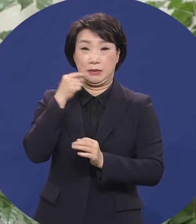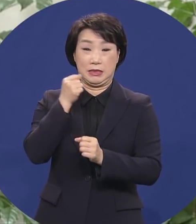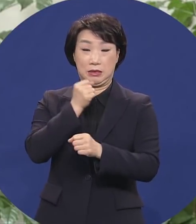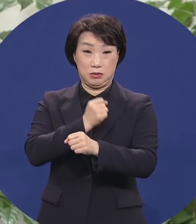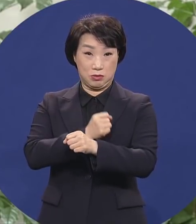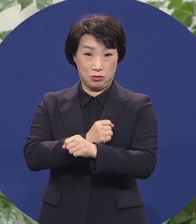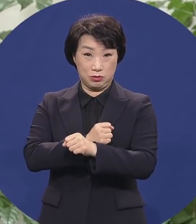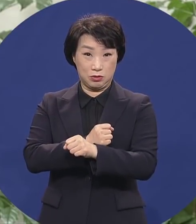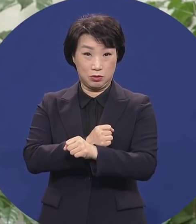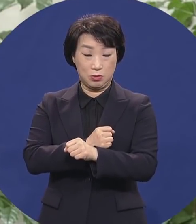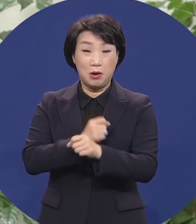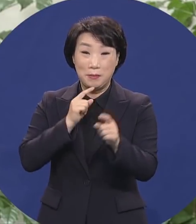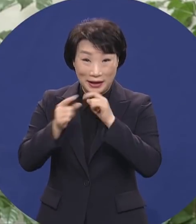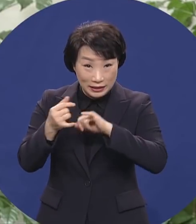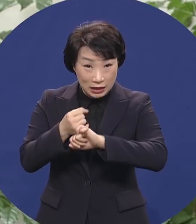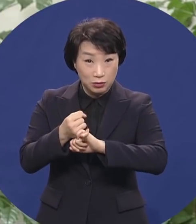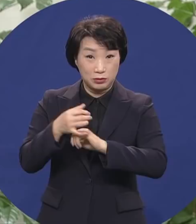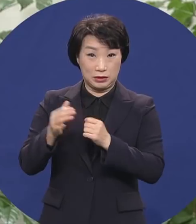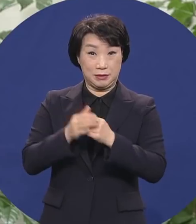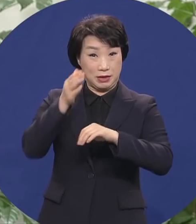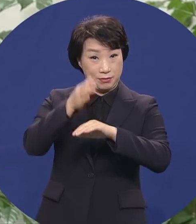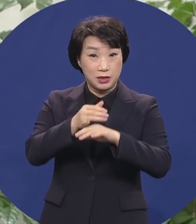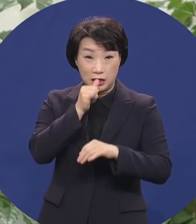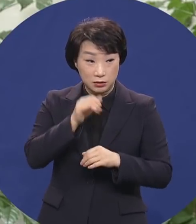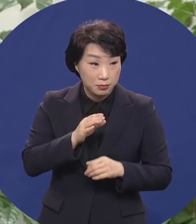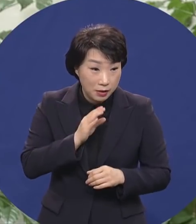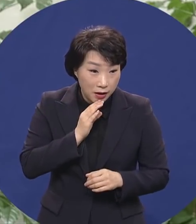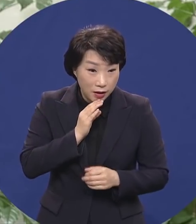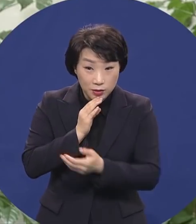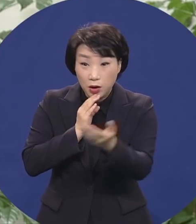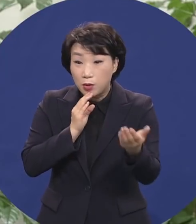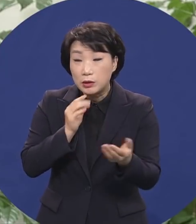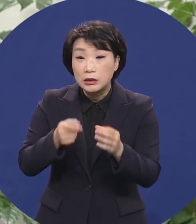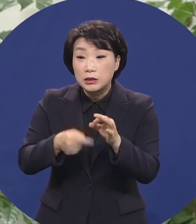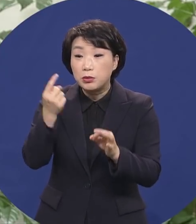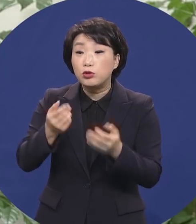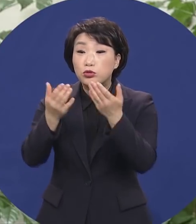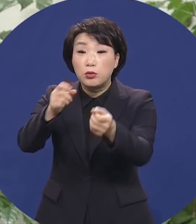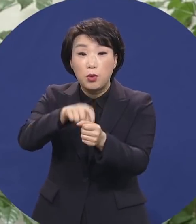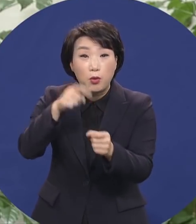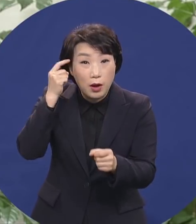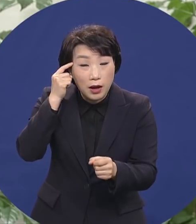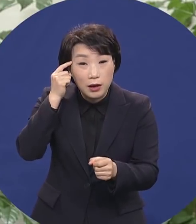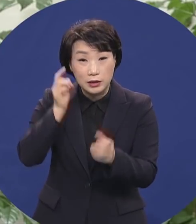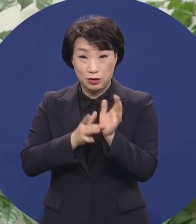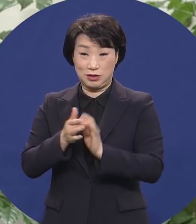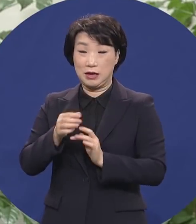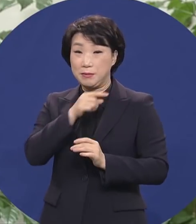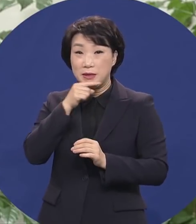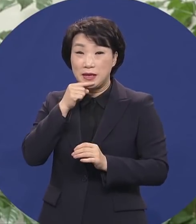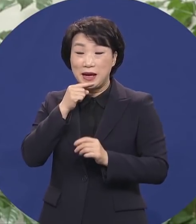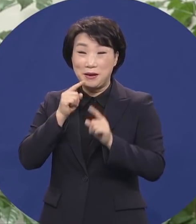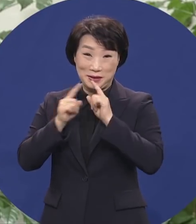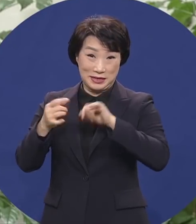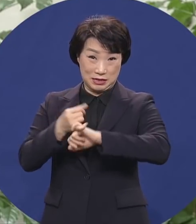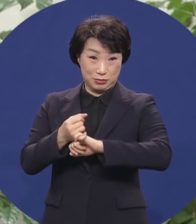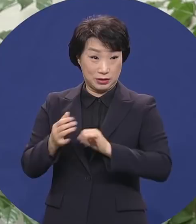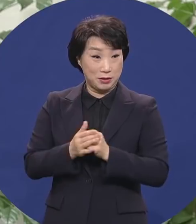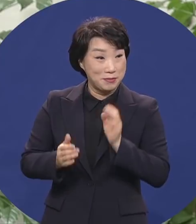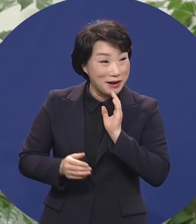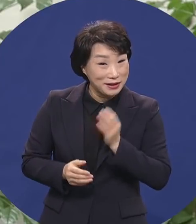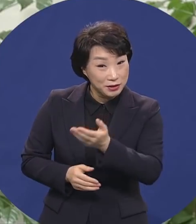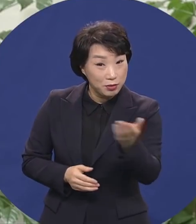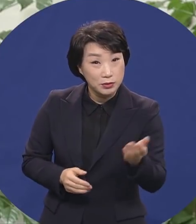피라는 언약 때문에. 너 11조 왜 드리니? 예수의 피라는 언약 때문에. 너 예배